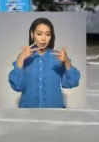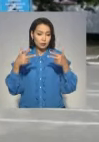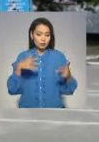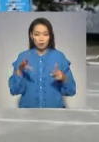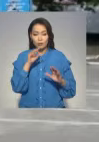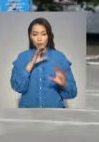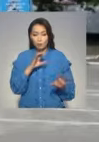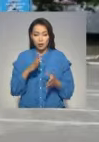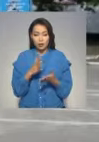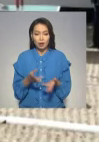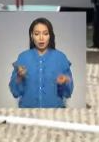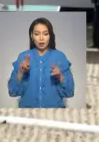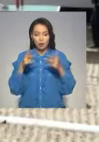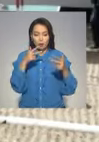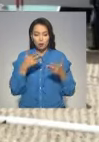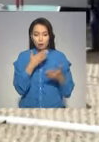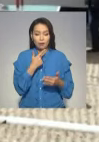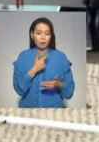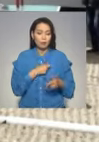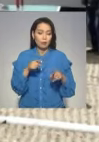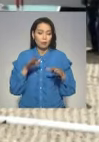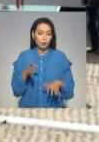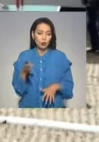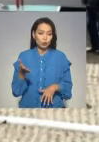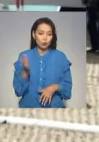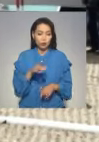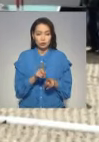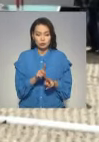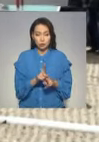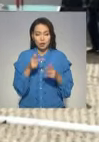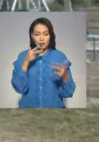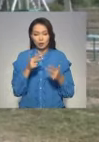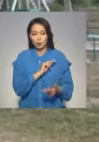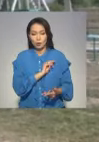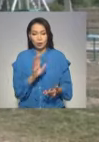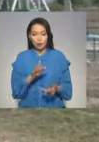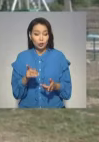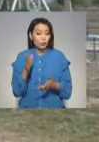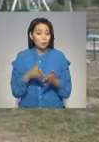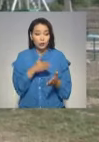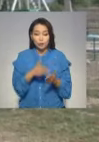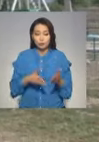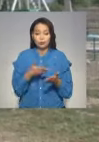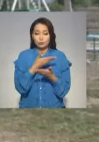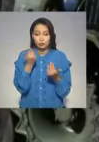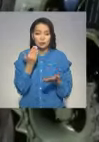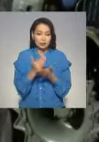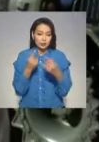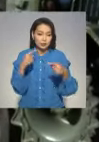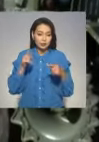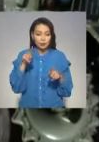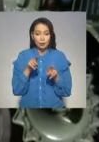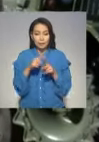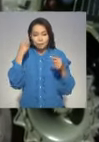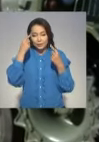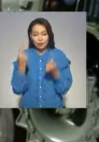қамтылған. Әскери бөлімдерге орнатылған камералардың 4000-нан астамы істен шыққан. Кейбірінде ол мүлдем жоқ. Жеке құрамды психологиялық қолдау жұмыстары